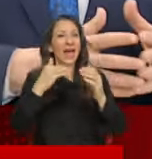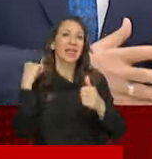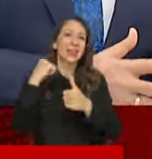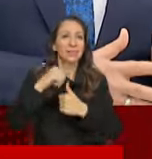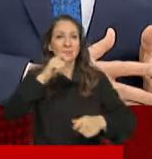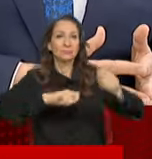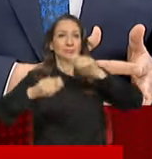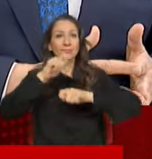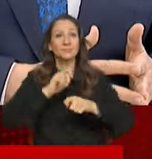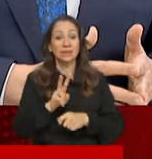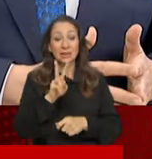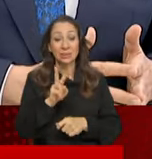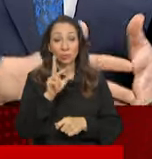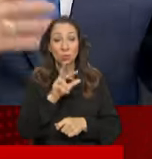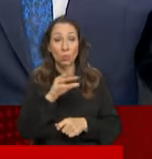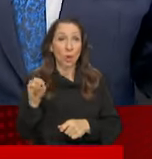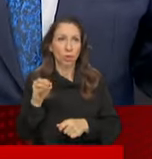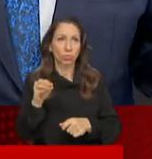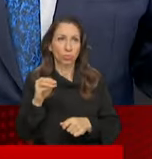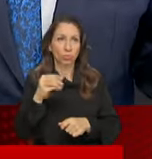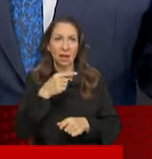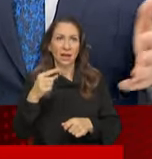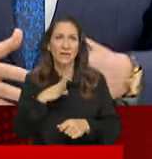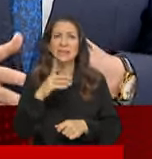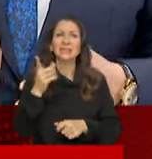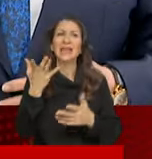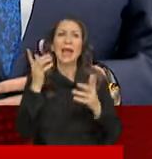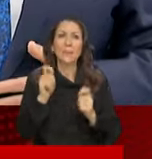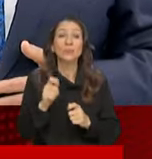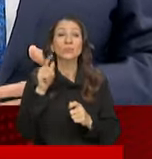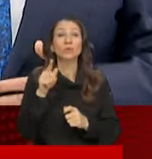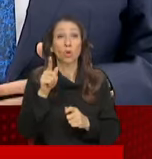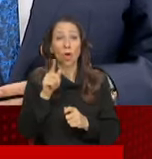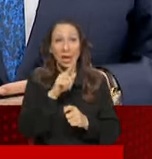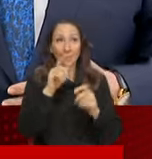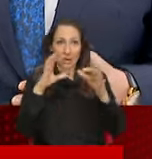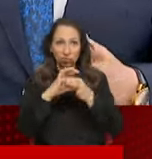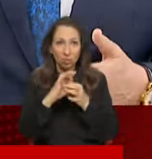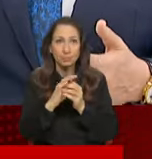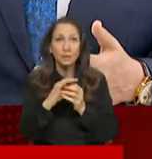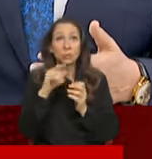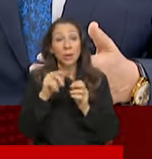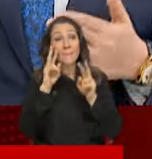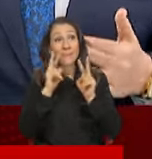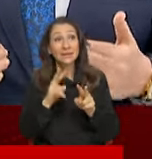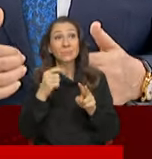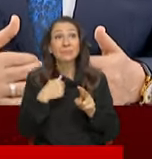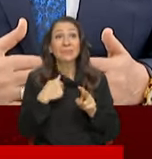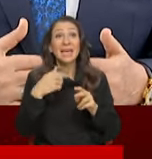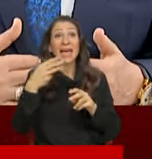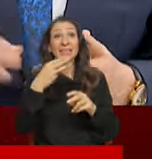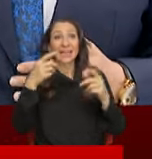İstanbul'da 7,5 milyon Yapı stu var bağımsız bölüm var Siz neler yaptınız oraya gel şimdi burada evet oraya geleceğim buradan baktığınızda Biz